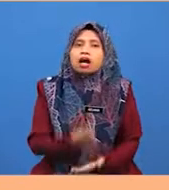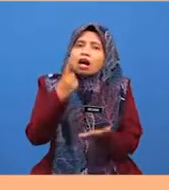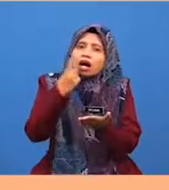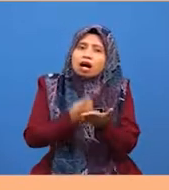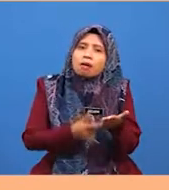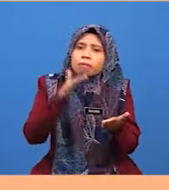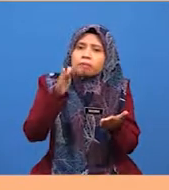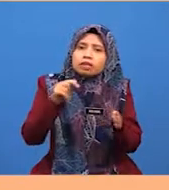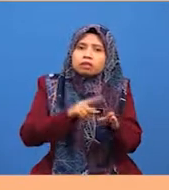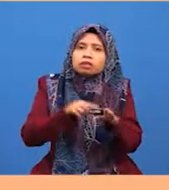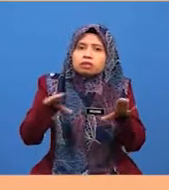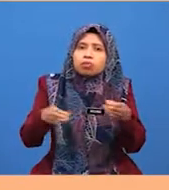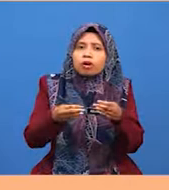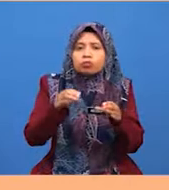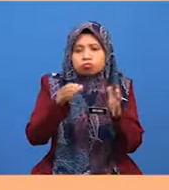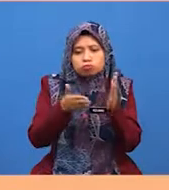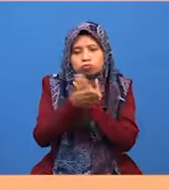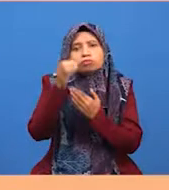Apakah yang dilakukan oleh Arif?